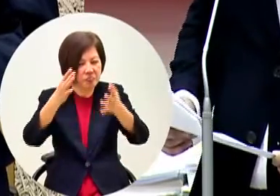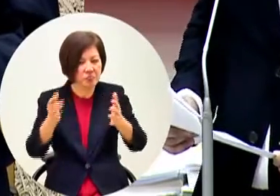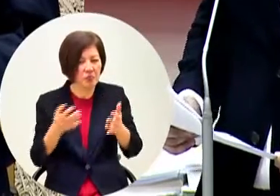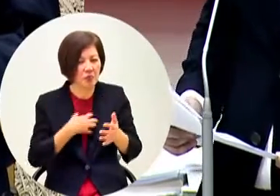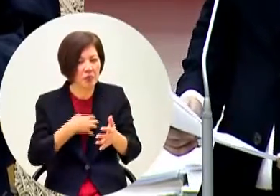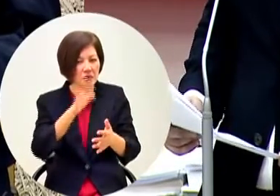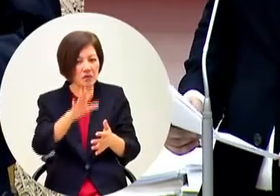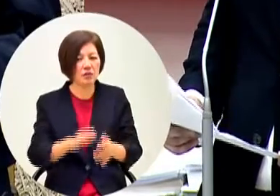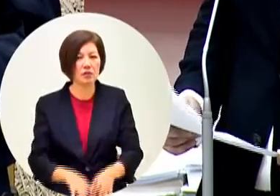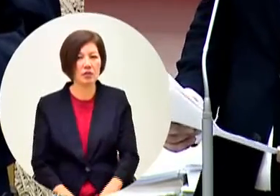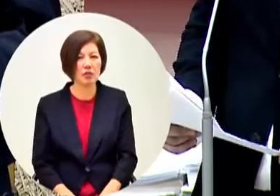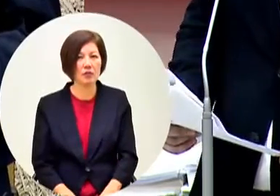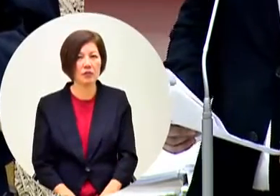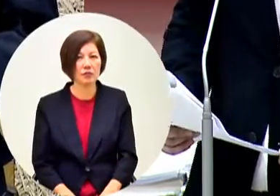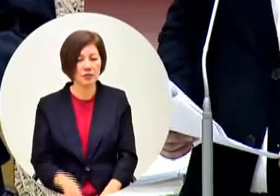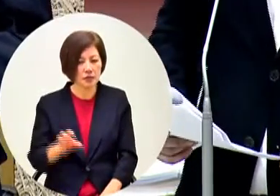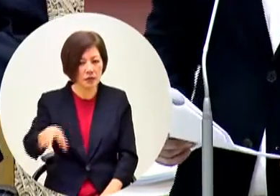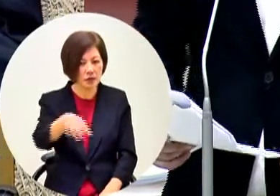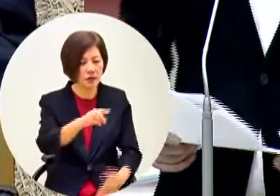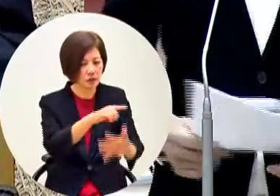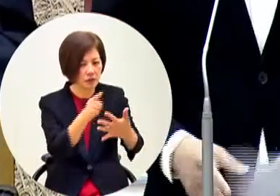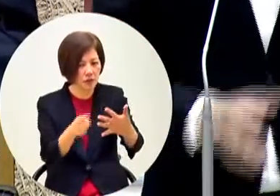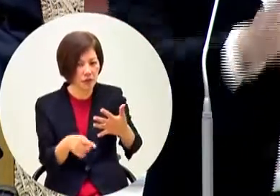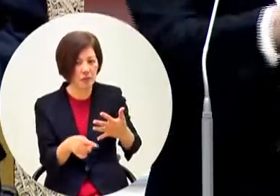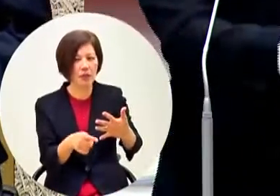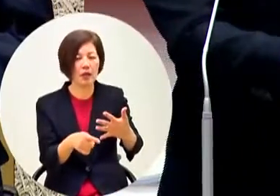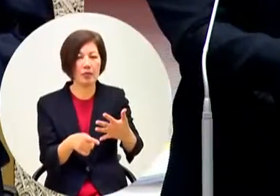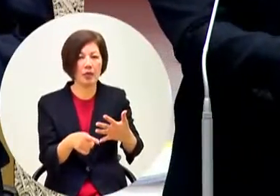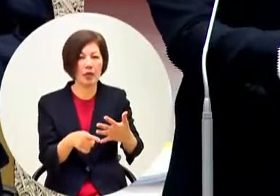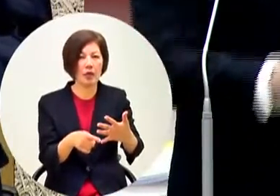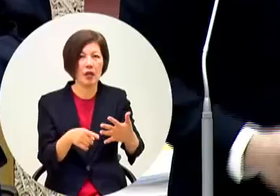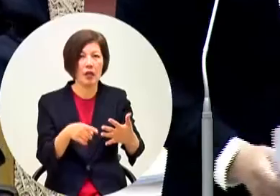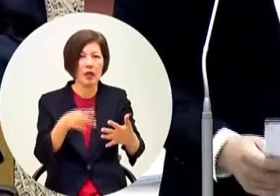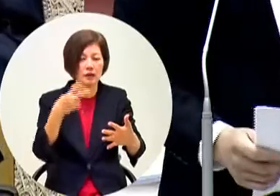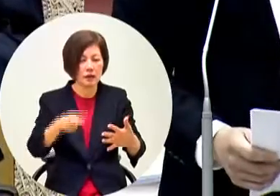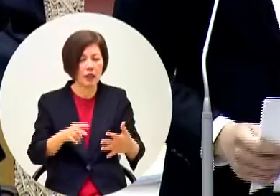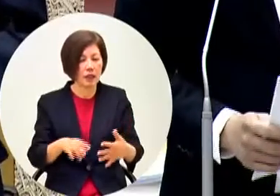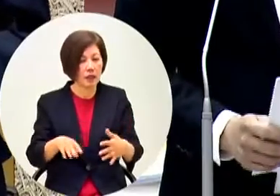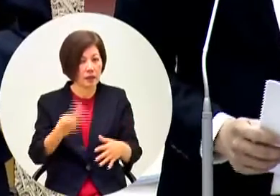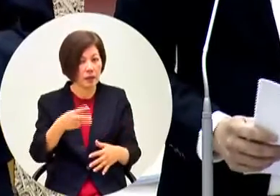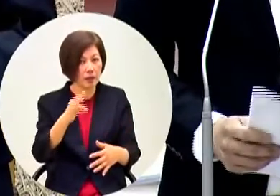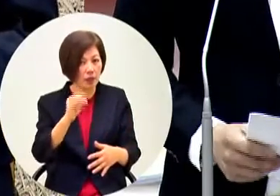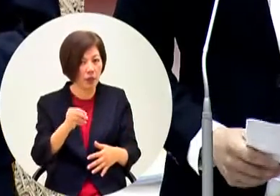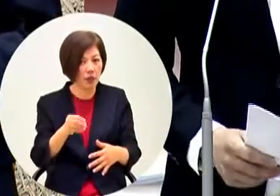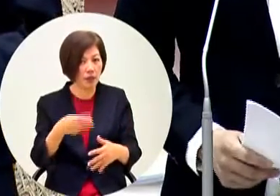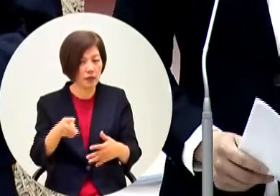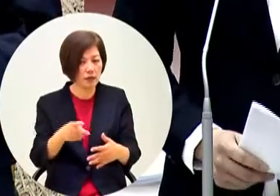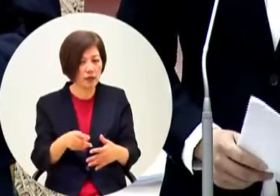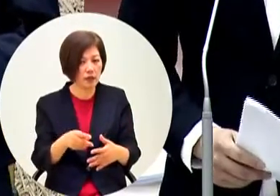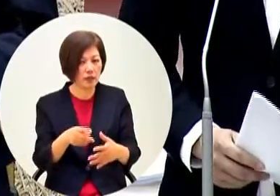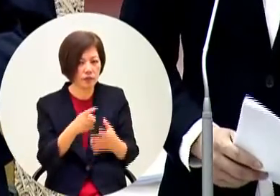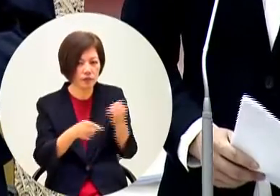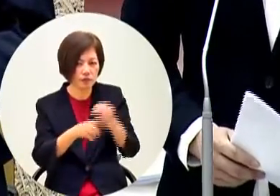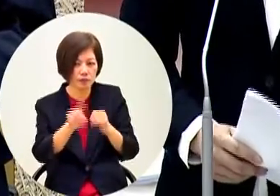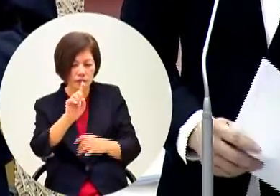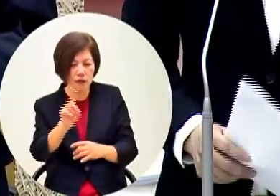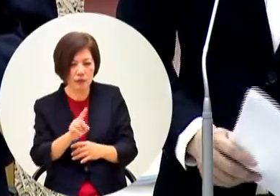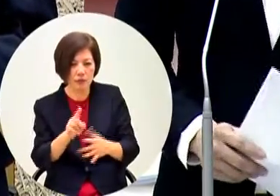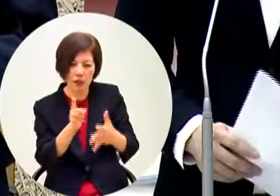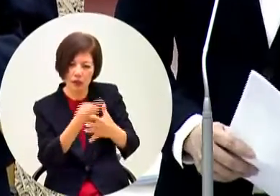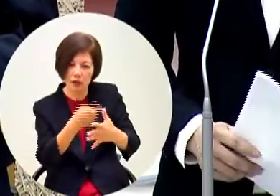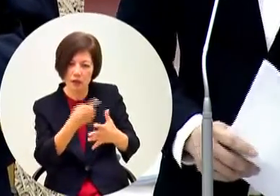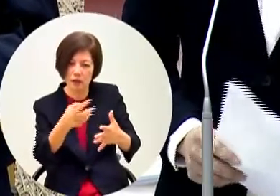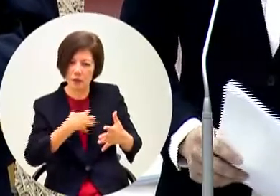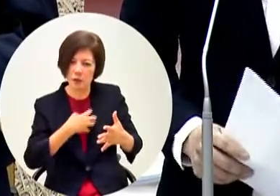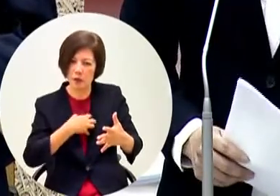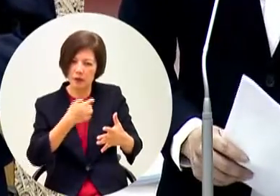违建的等地排序，这样才知道说我们300多万的预算到底哪一件事情是最优先有立即危